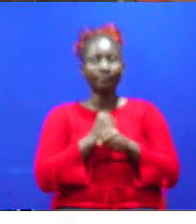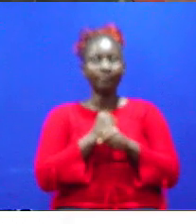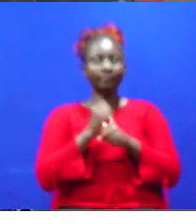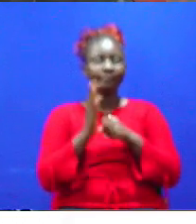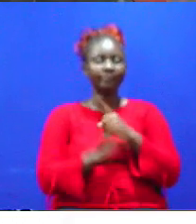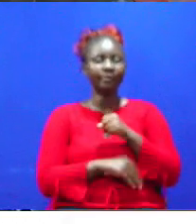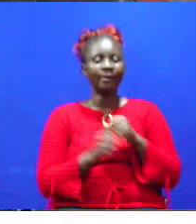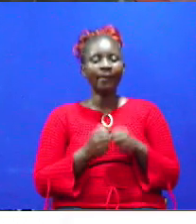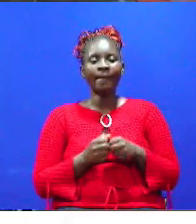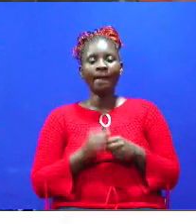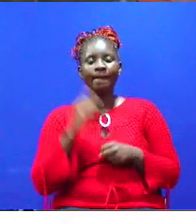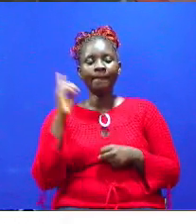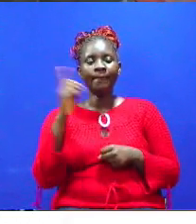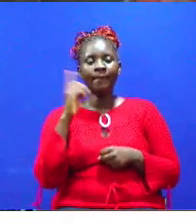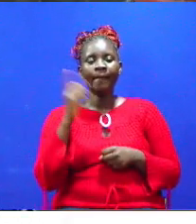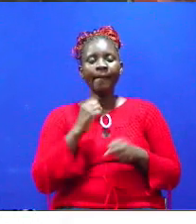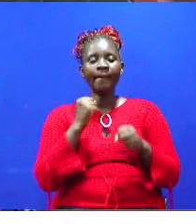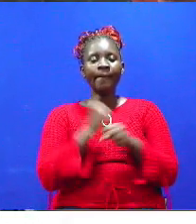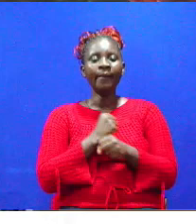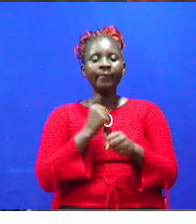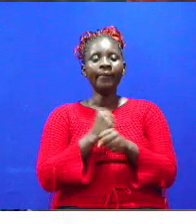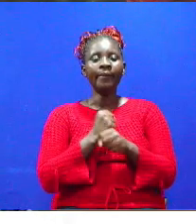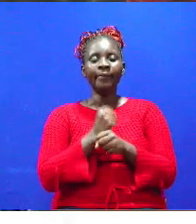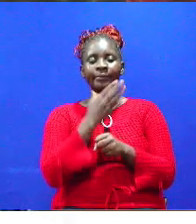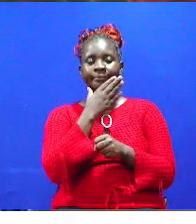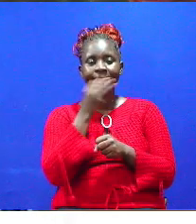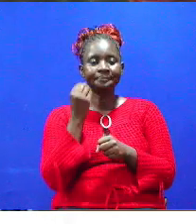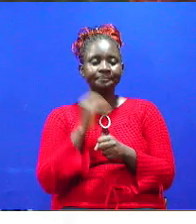tuare ta chi track ta cheito chi ya kolega si endonge